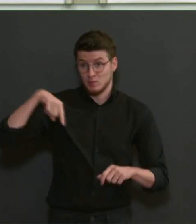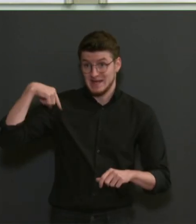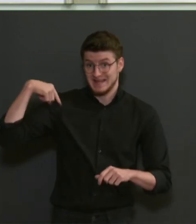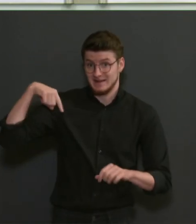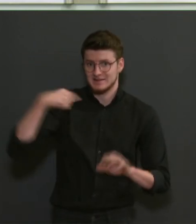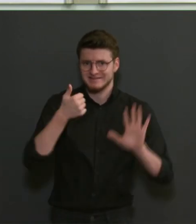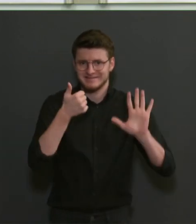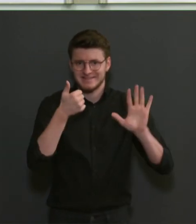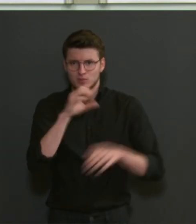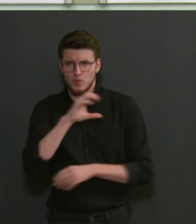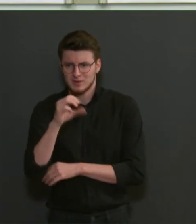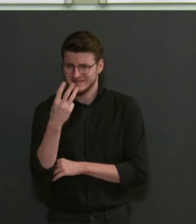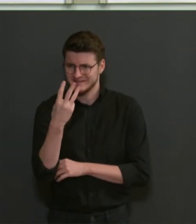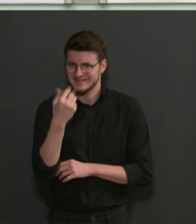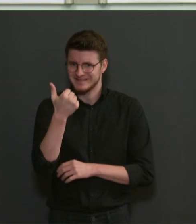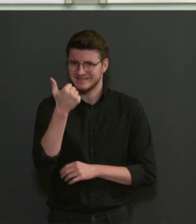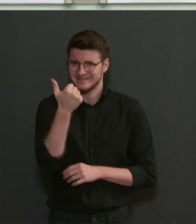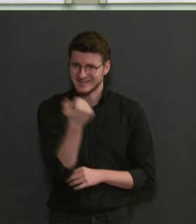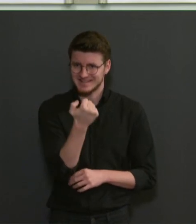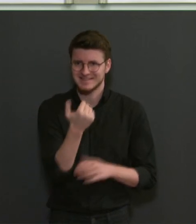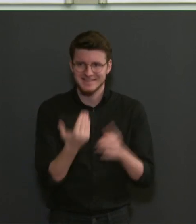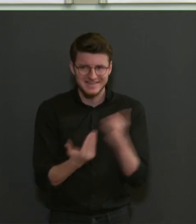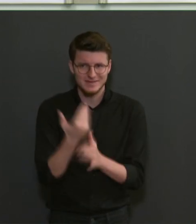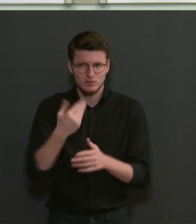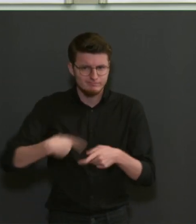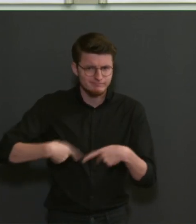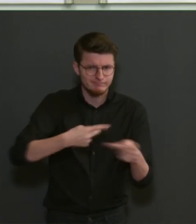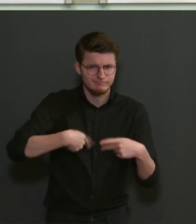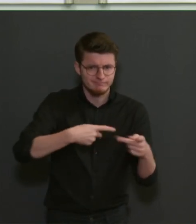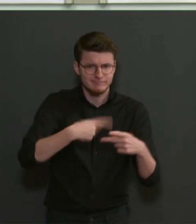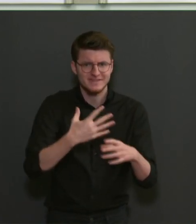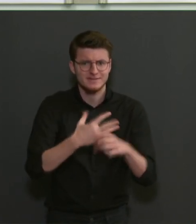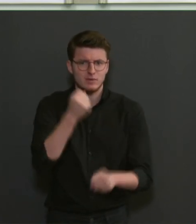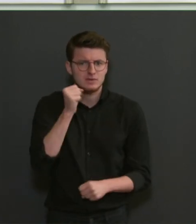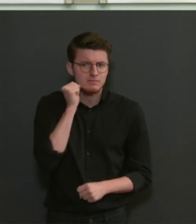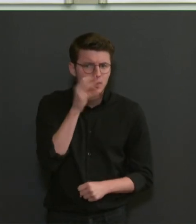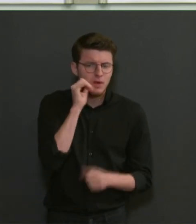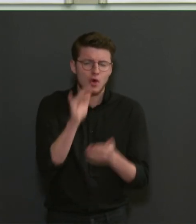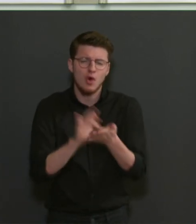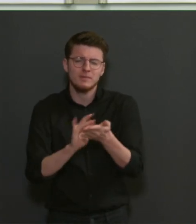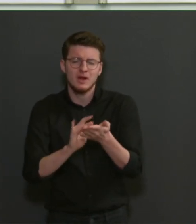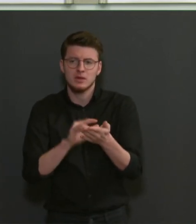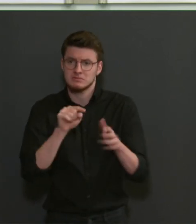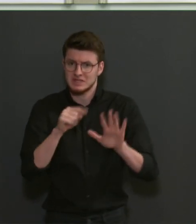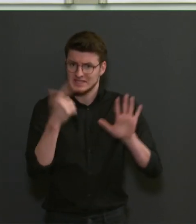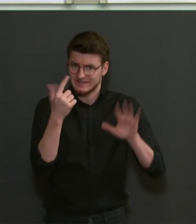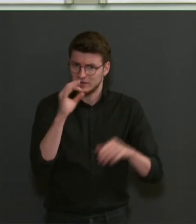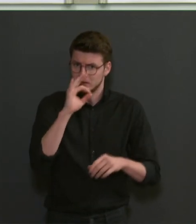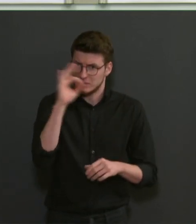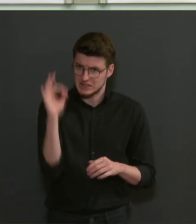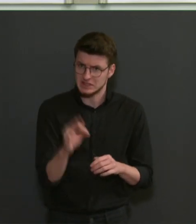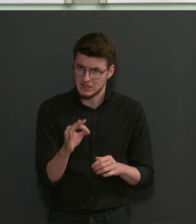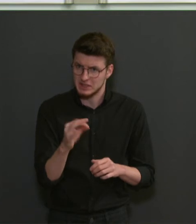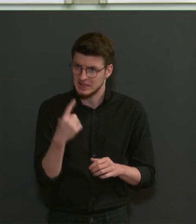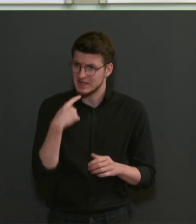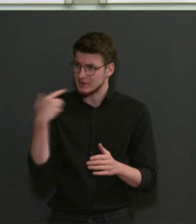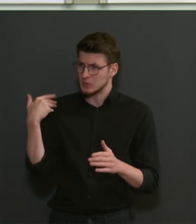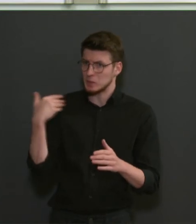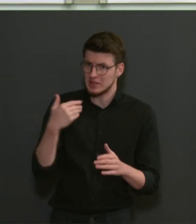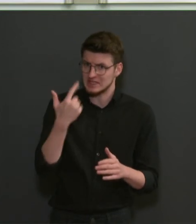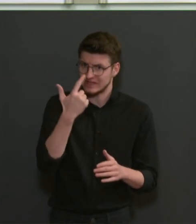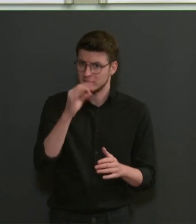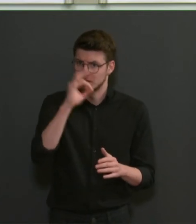dag. Dat is een beperkte toename van 7% op weekbasis.